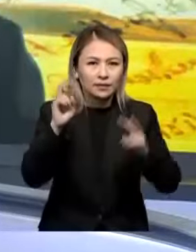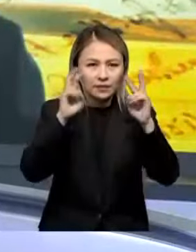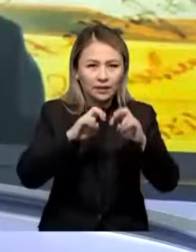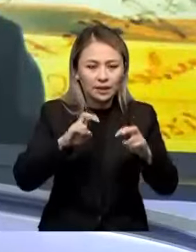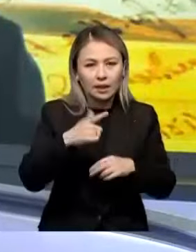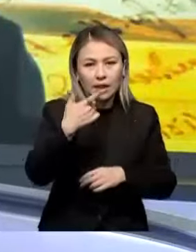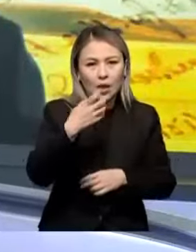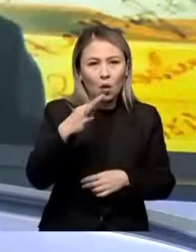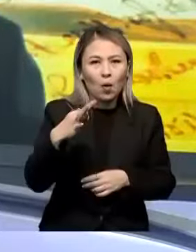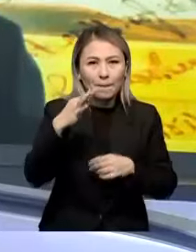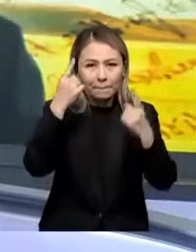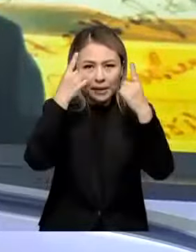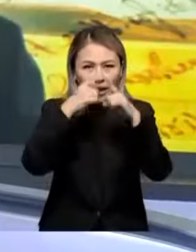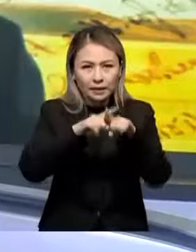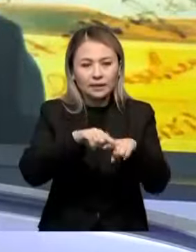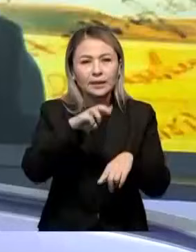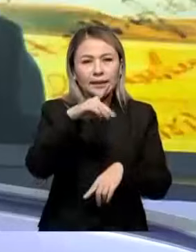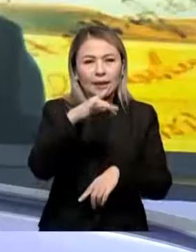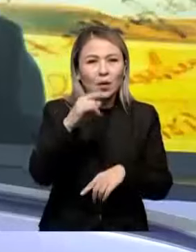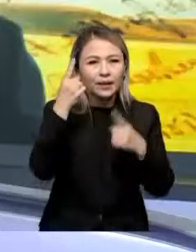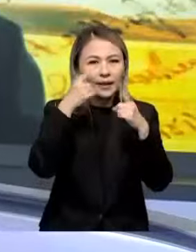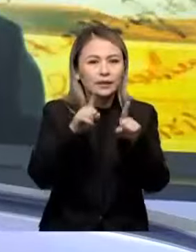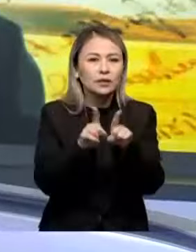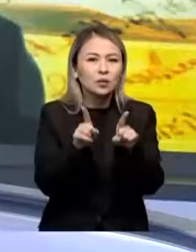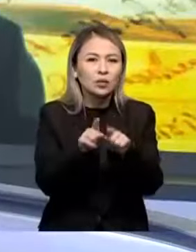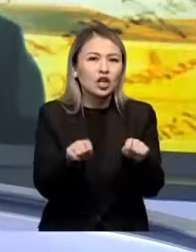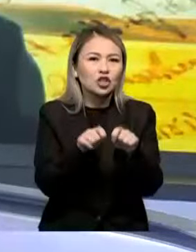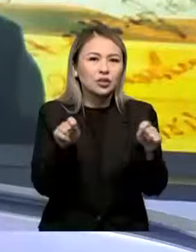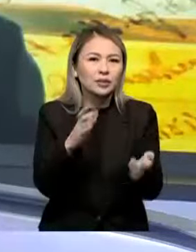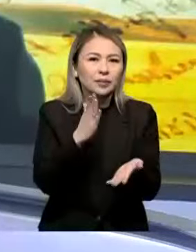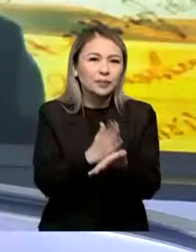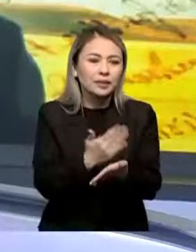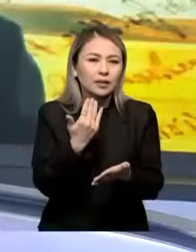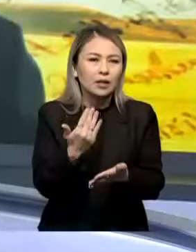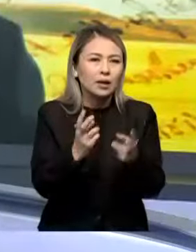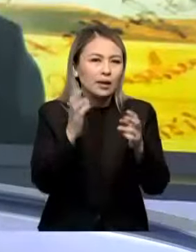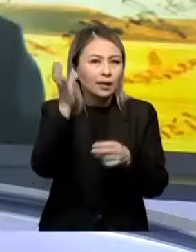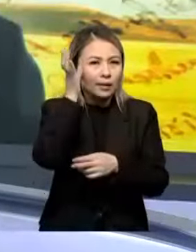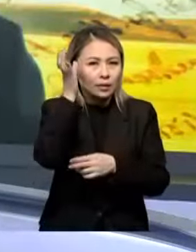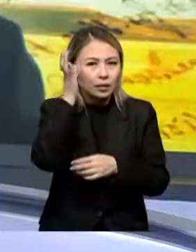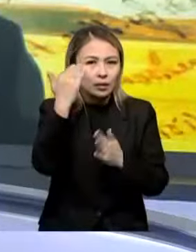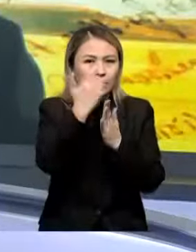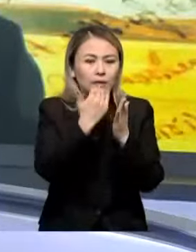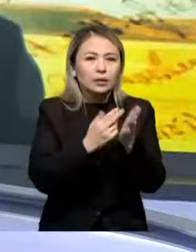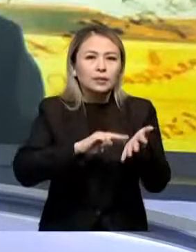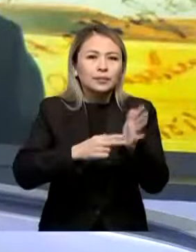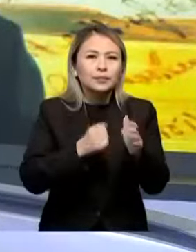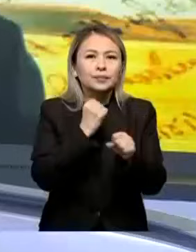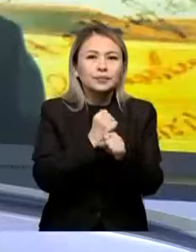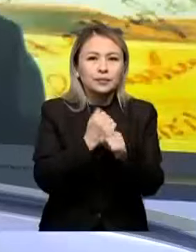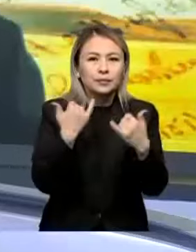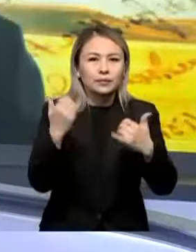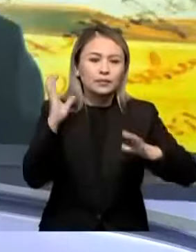және геомеханика мен геотехника зертханасы ашылды. Мұнда өндіріспен ғылымды ұштастыруға бағытталған жобалар жасалады.